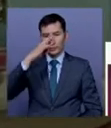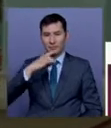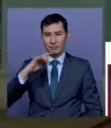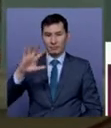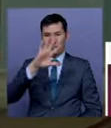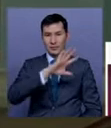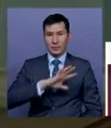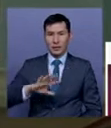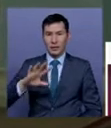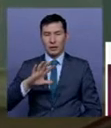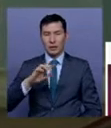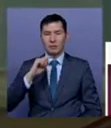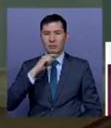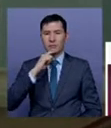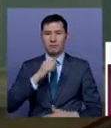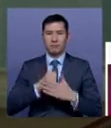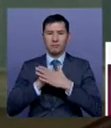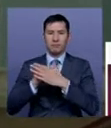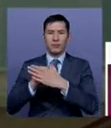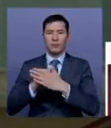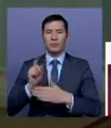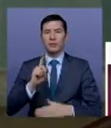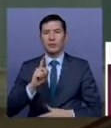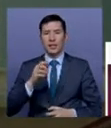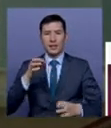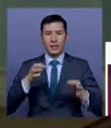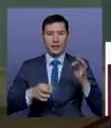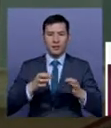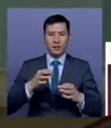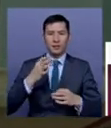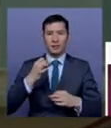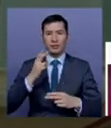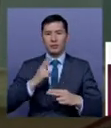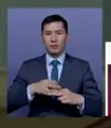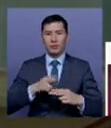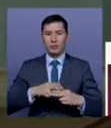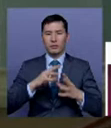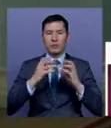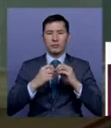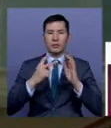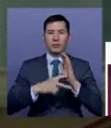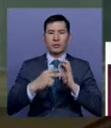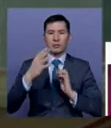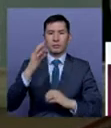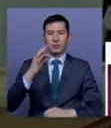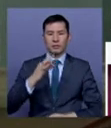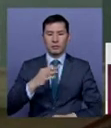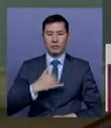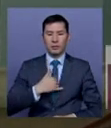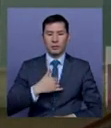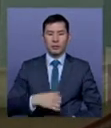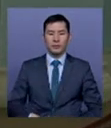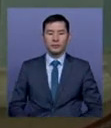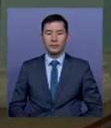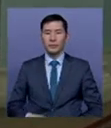Біз мұнай мен металлургия саласына ден қойымызға жет. Бүгінде елімізде мұнайдың 75% ғана өңделсе, ал ақышта 95%-ға дейін